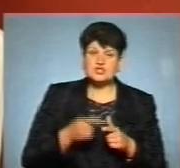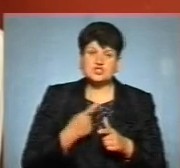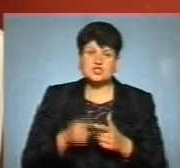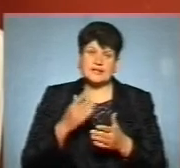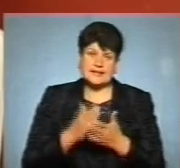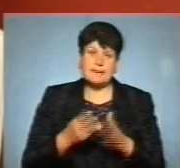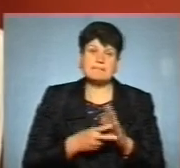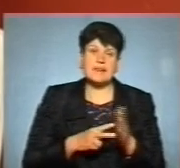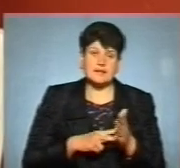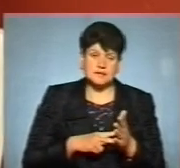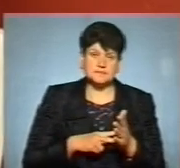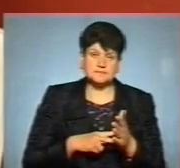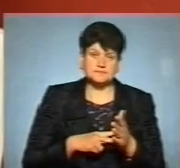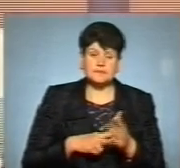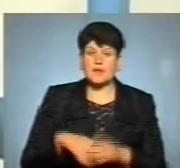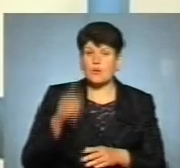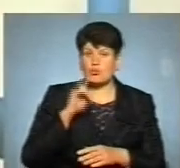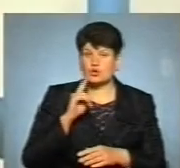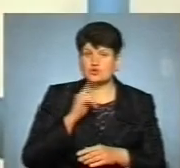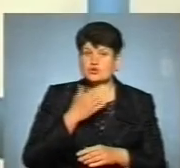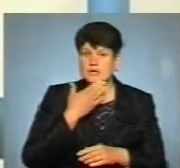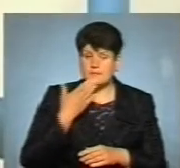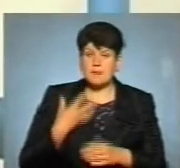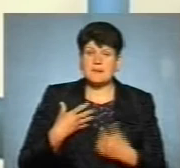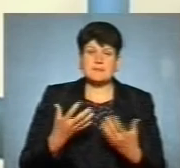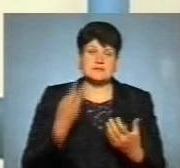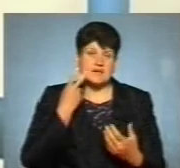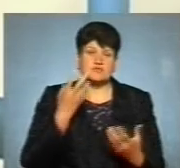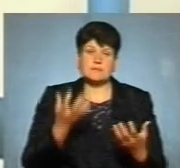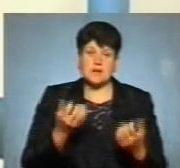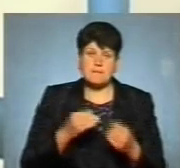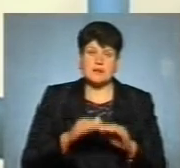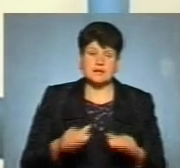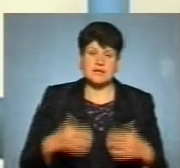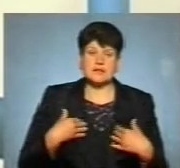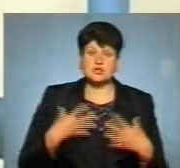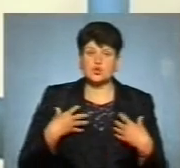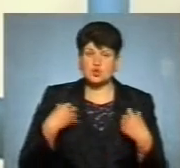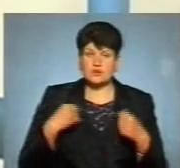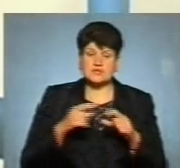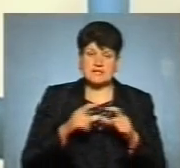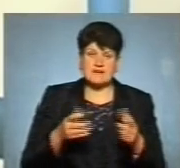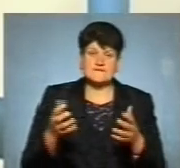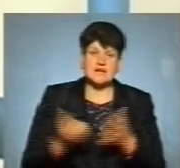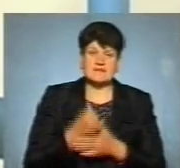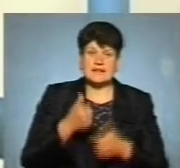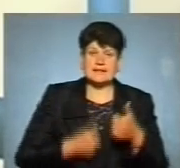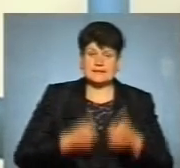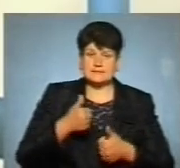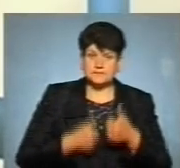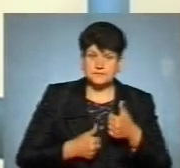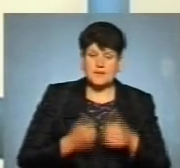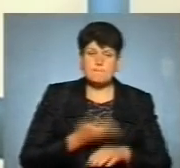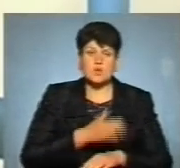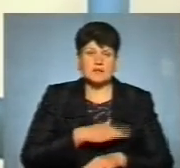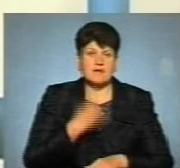плани? Поки що нема. Ми завжди приймали дітей. Ну, наші оздоровчі заклади вигравали тендерні процедури там, в